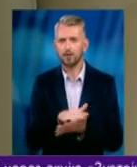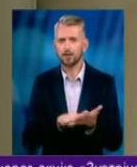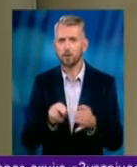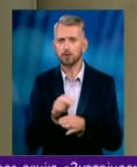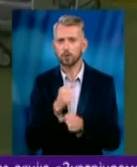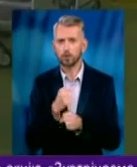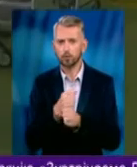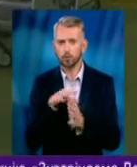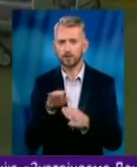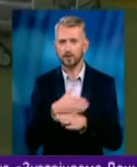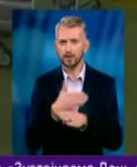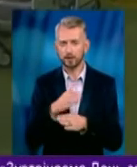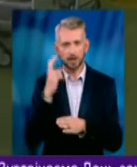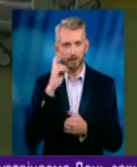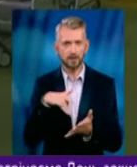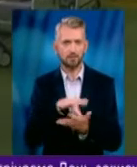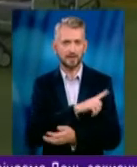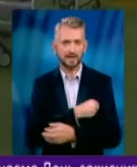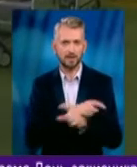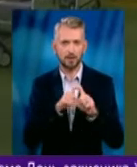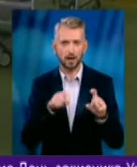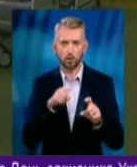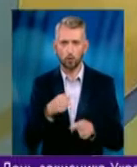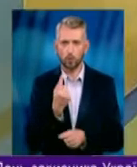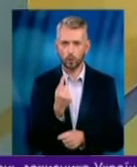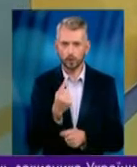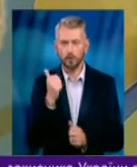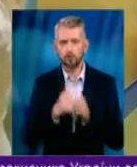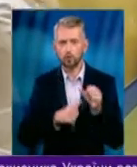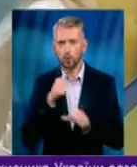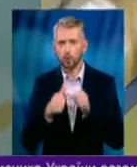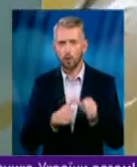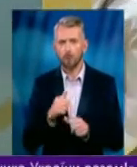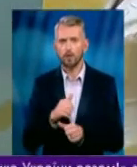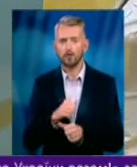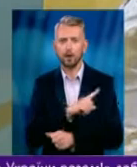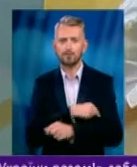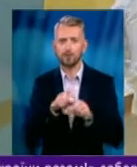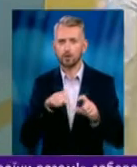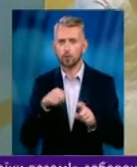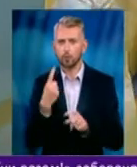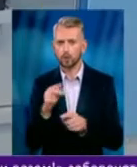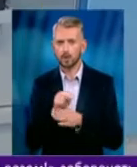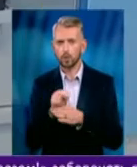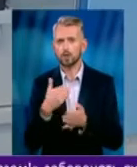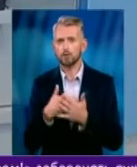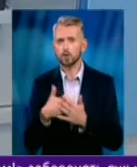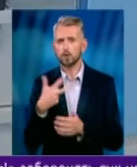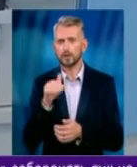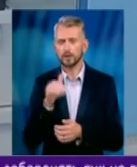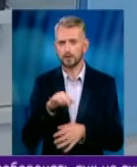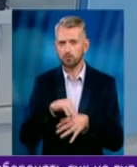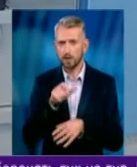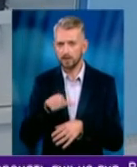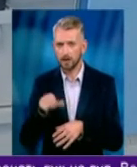ремонтні роботи у відділеннях у Київській міській клінічній лікарні номер 1. Щороку у першій міській лікуються близько 30 тисяч